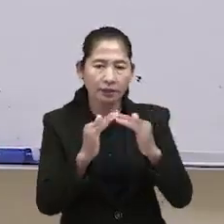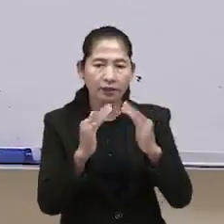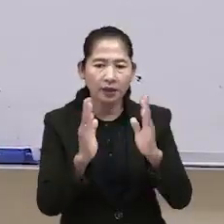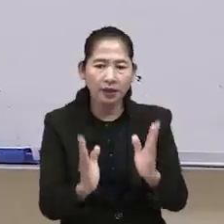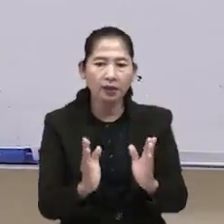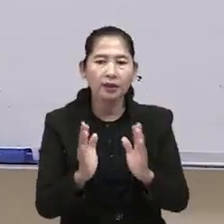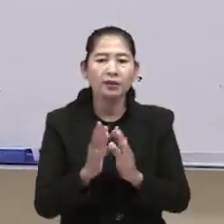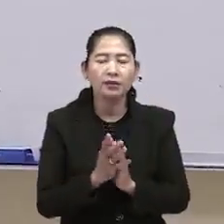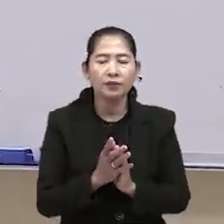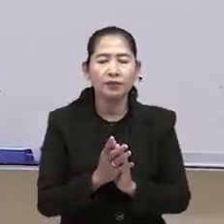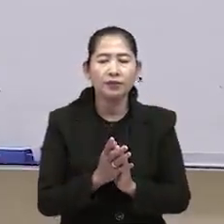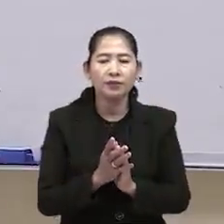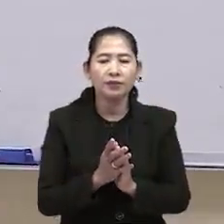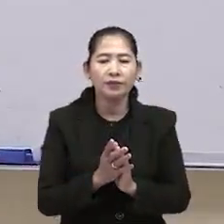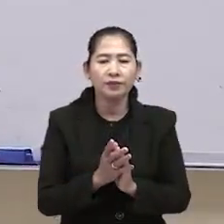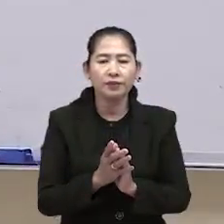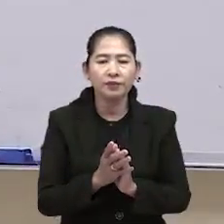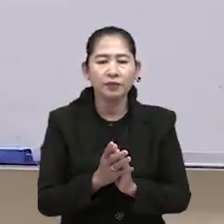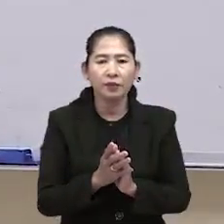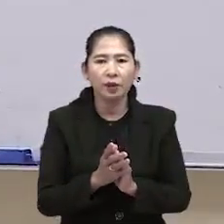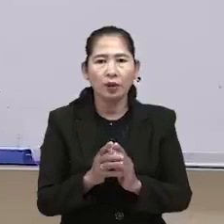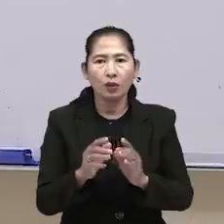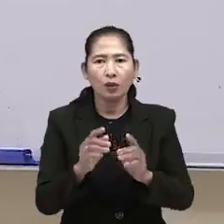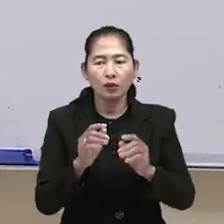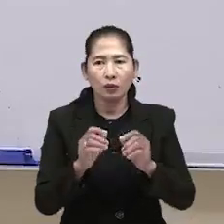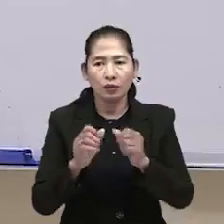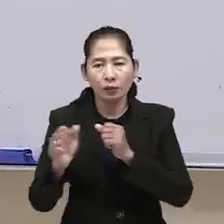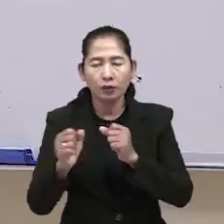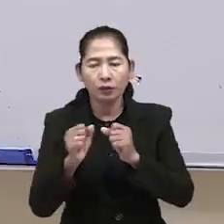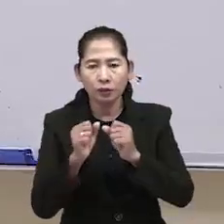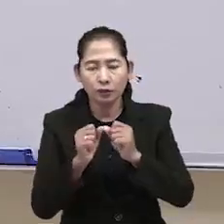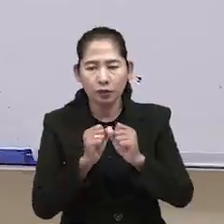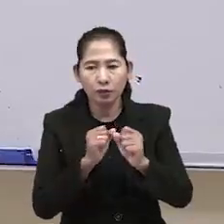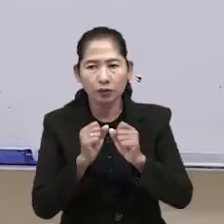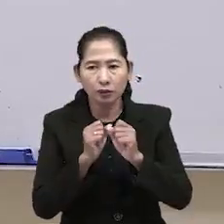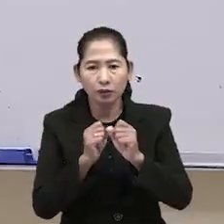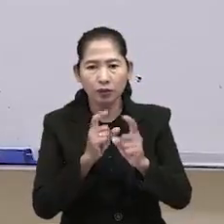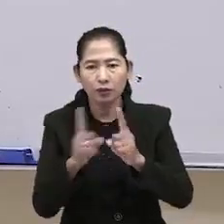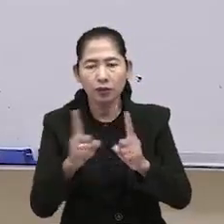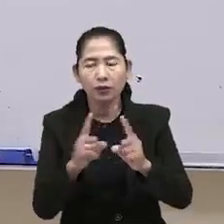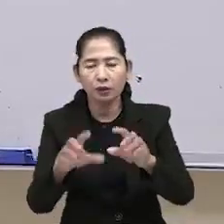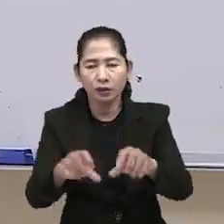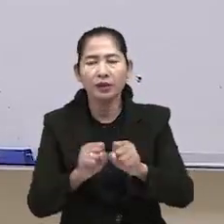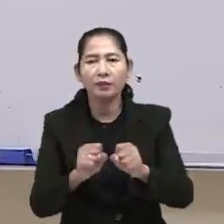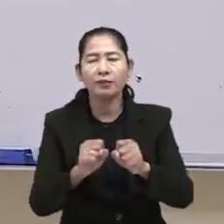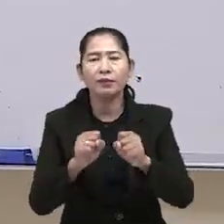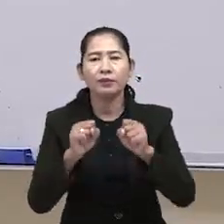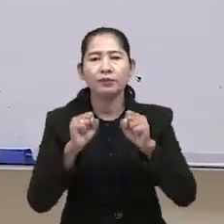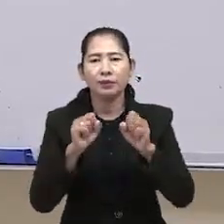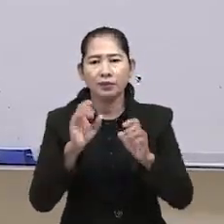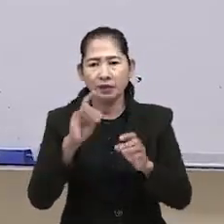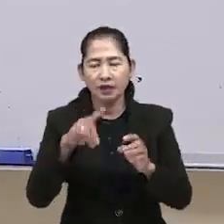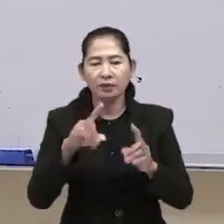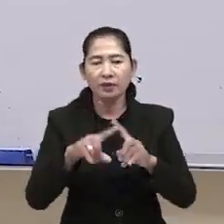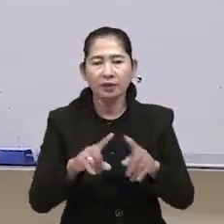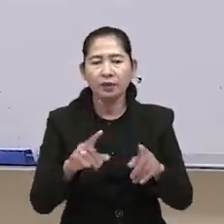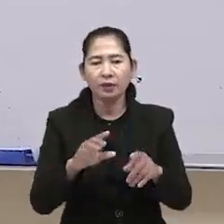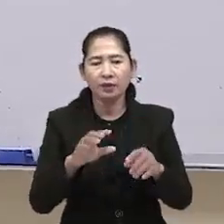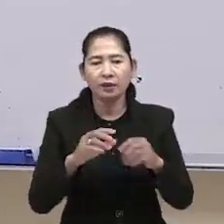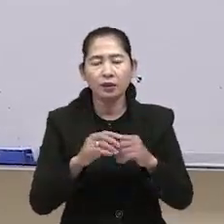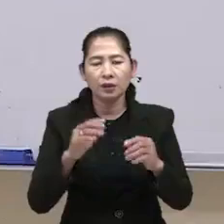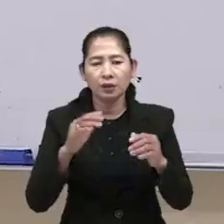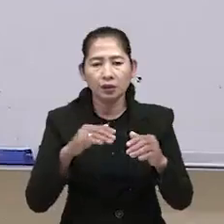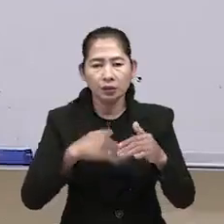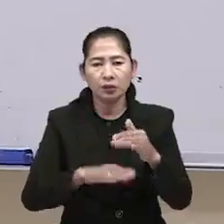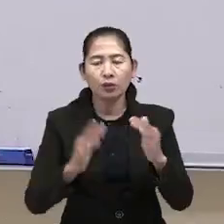កូនចាអាចថាដេញចាប់សត្វផ្សេងផ្សេងចាសត្វចូលភូមិចូលអីចឹងណាសត្វគេចូលមករើកកាយ